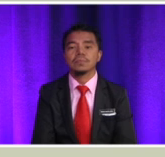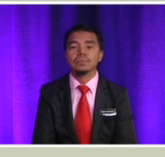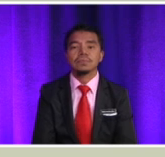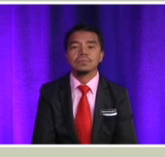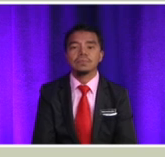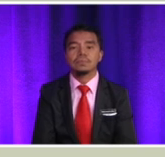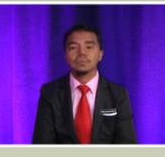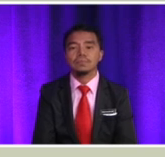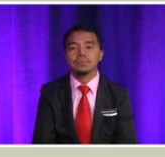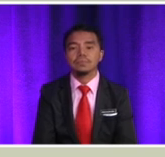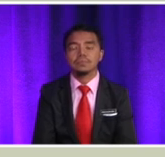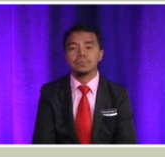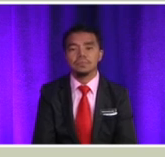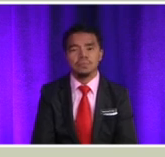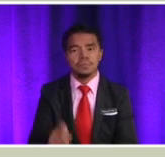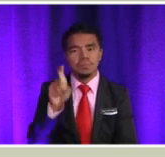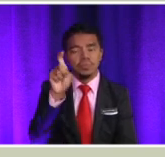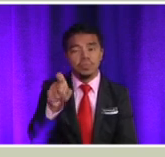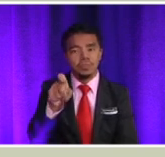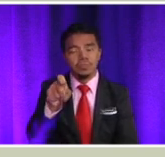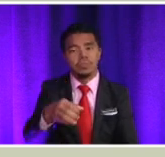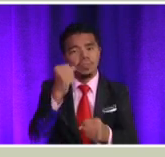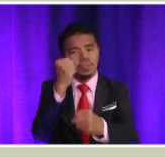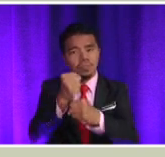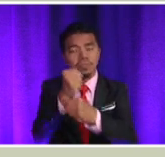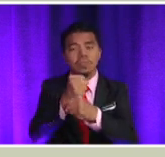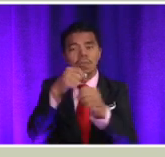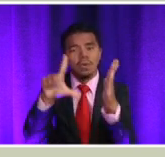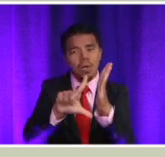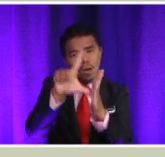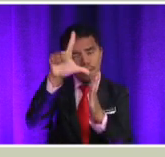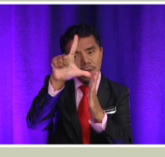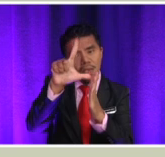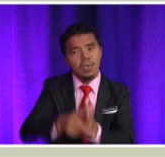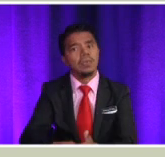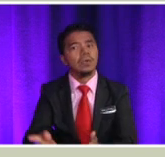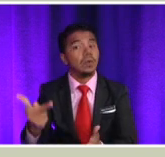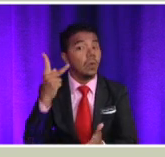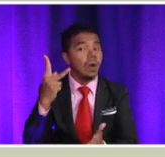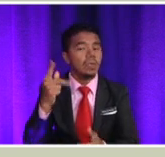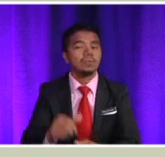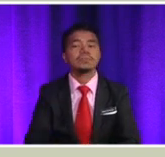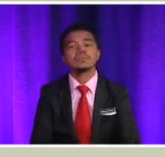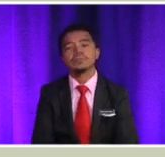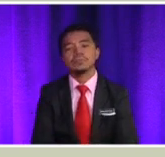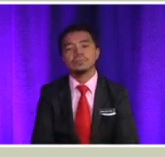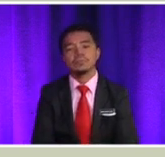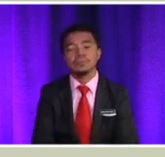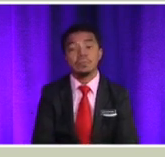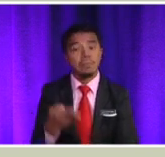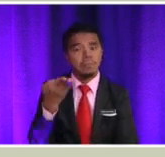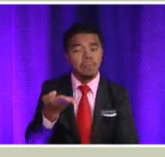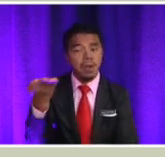karena sangat protektif kalau dia produk gitu lebih kedepan kadang-kadang